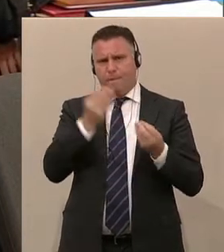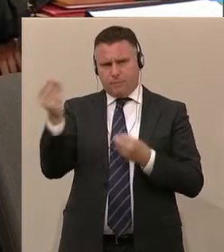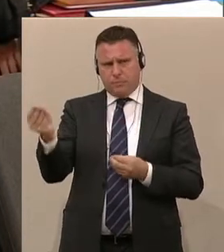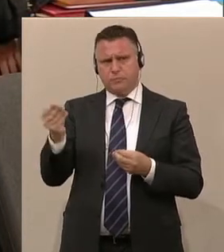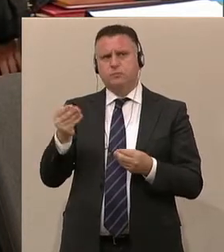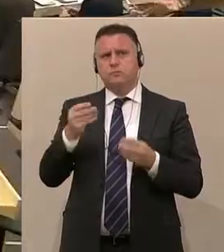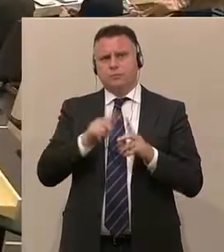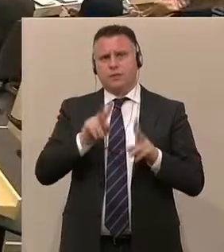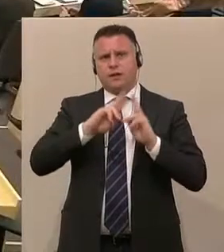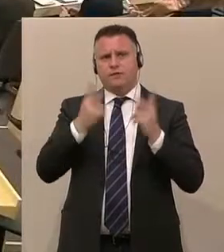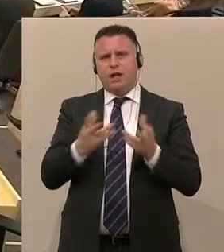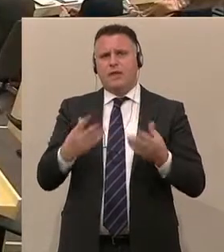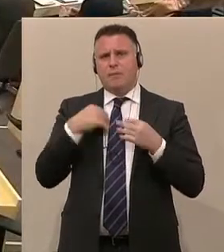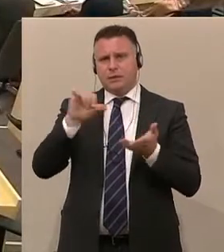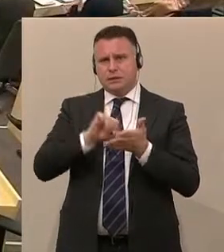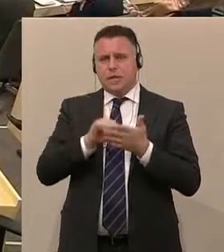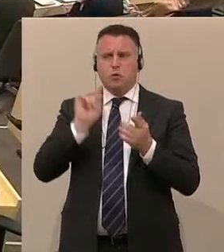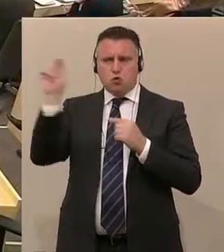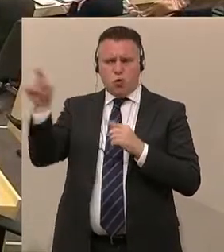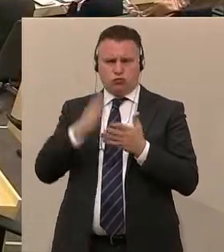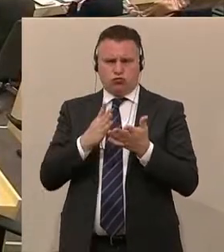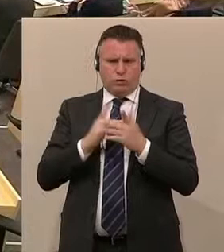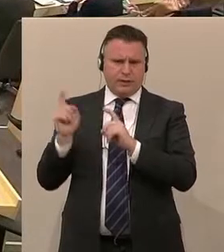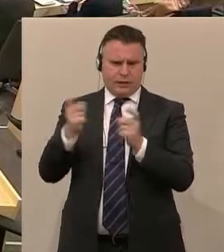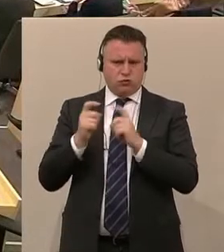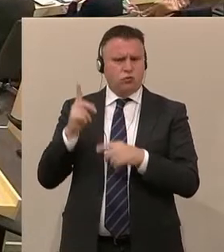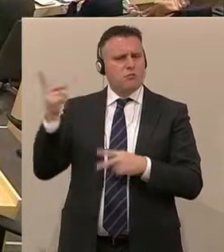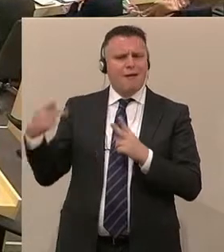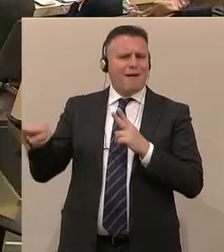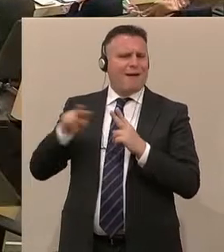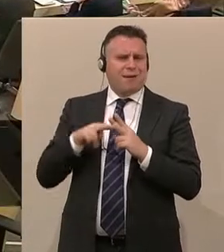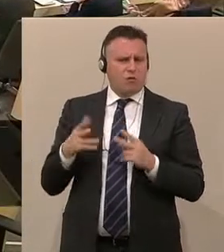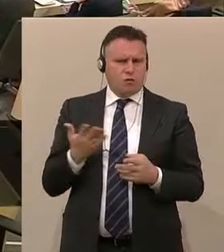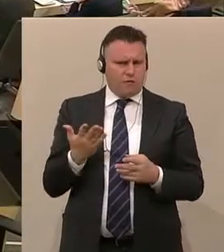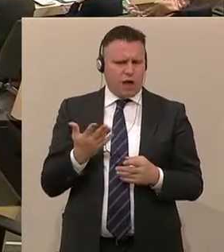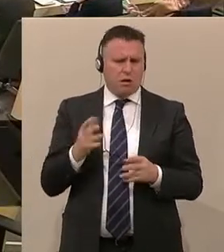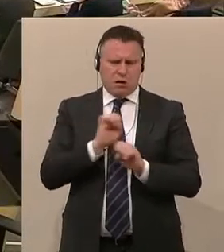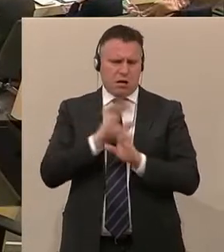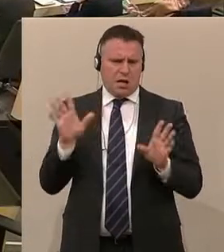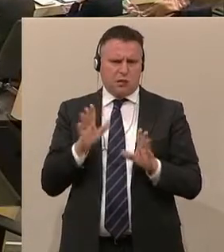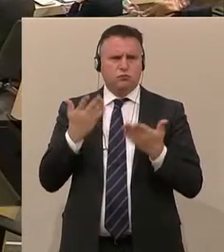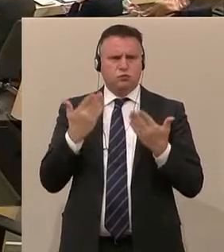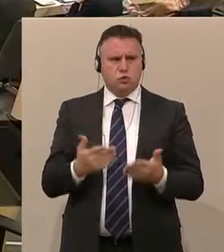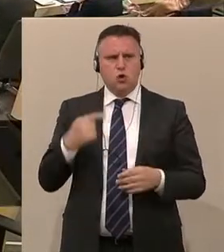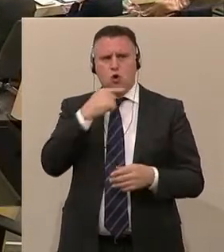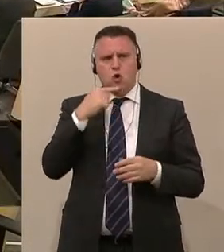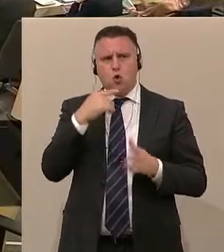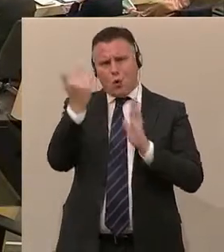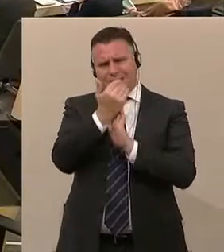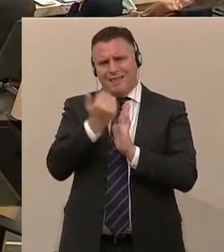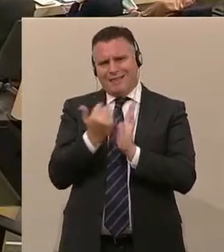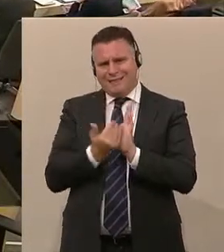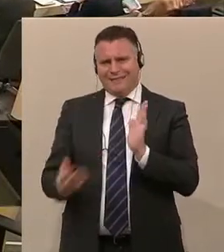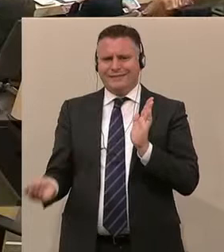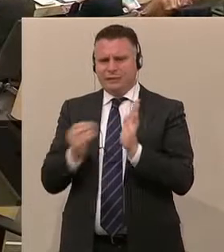den Vertretern des Welterbezentrums diskutiert. Die Antwort war eindeutig. Die Eintragung in die sogenannte Rote Liste